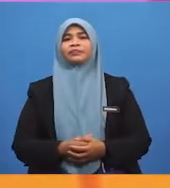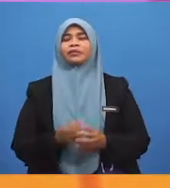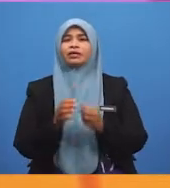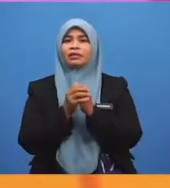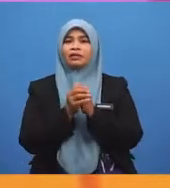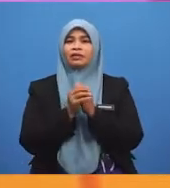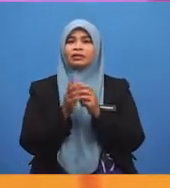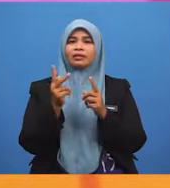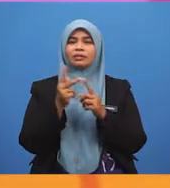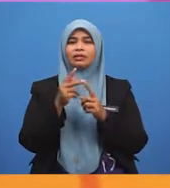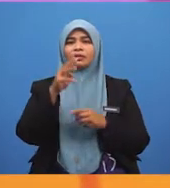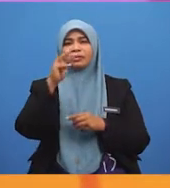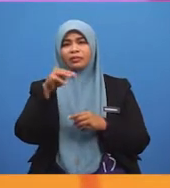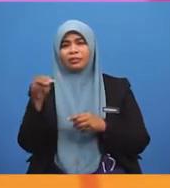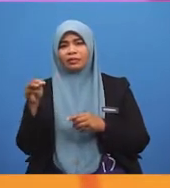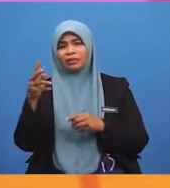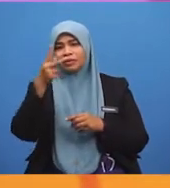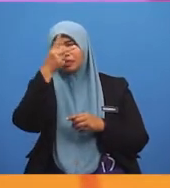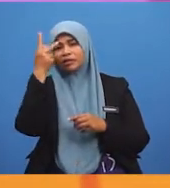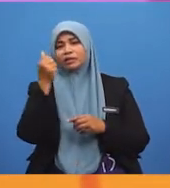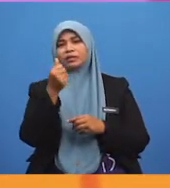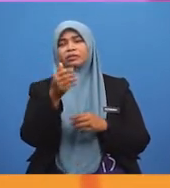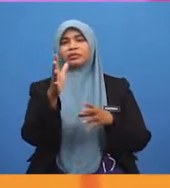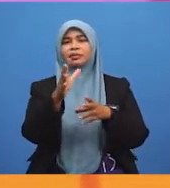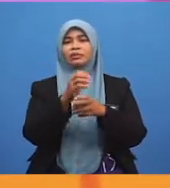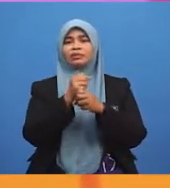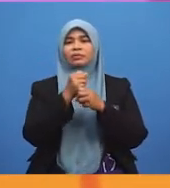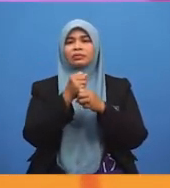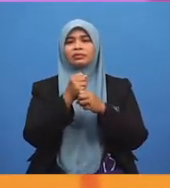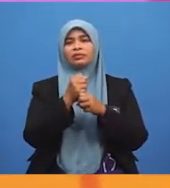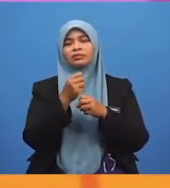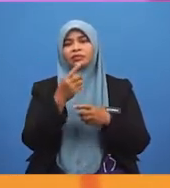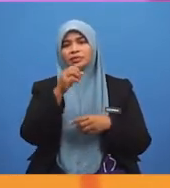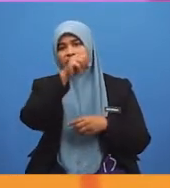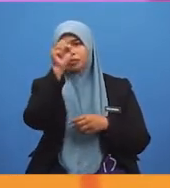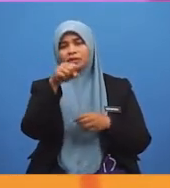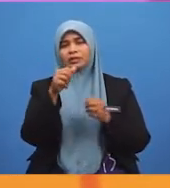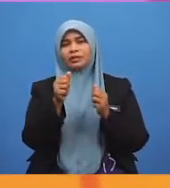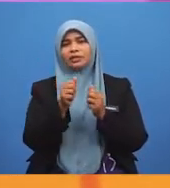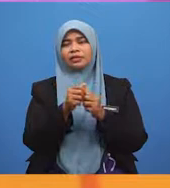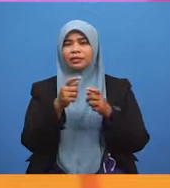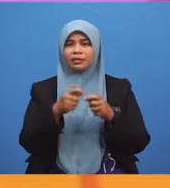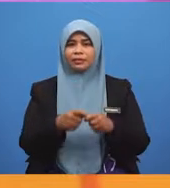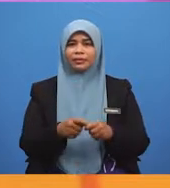Tahniah murid-murid kerana kamu dapat menjawab soalan berikut dengan tepat.